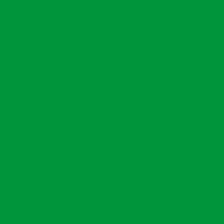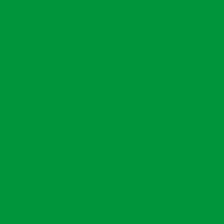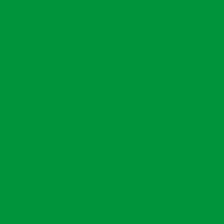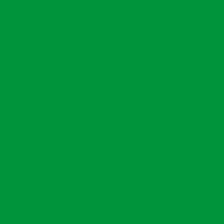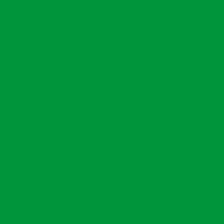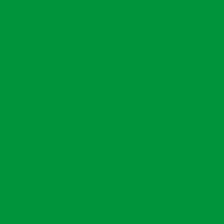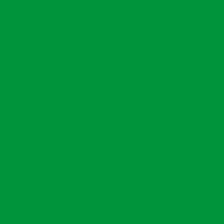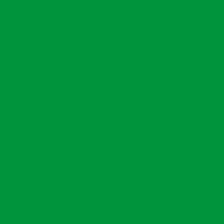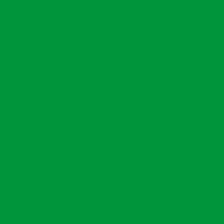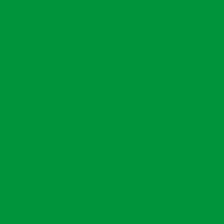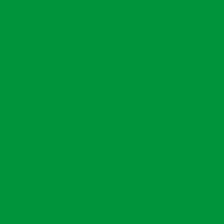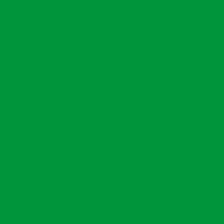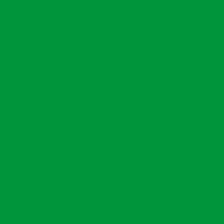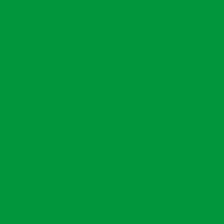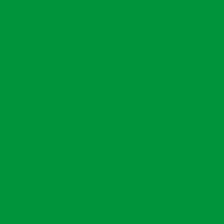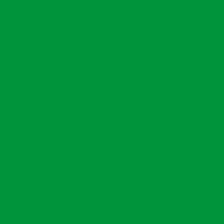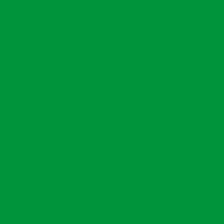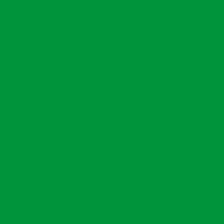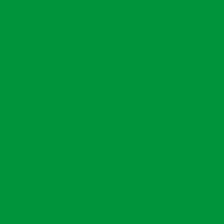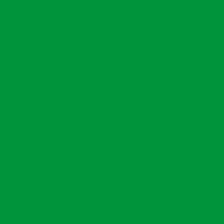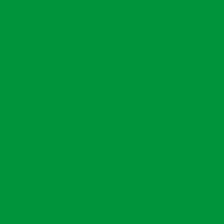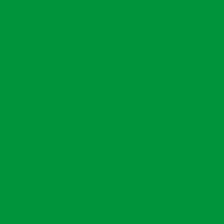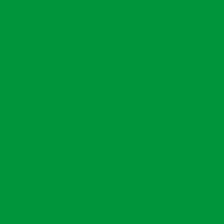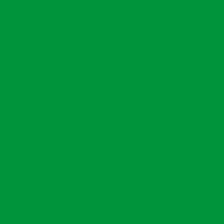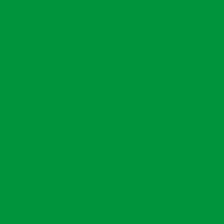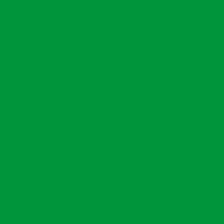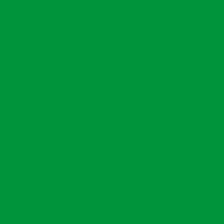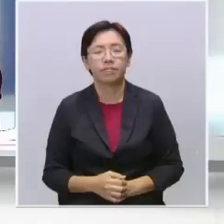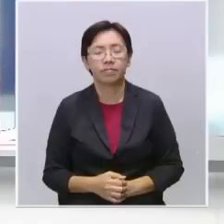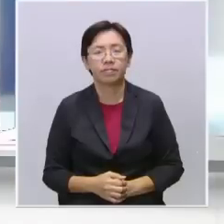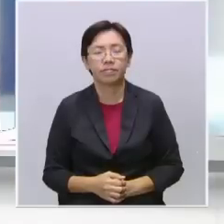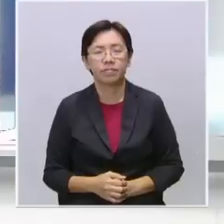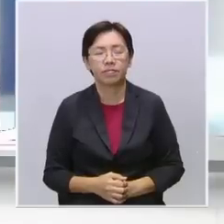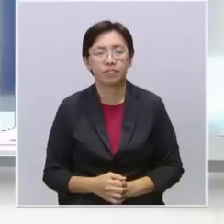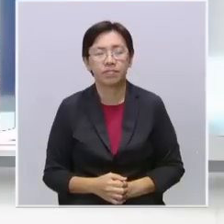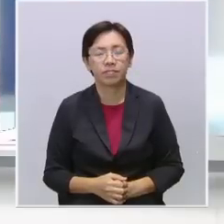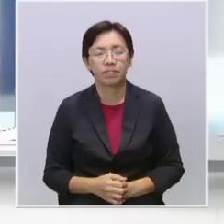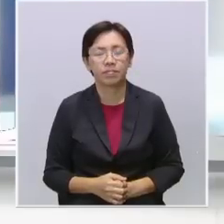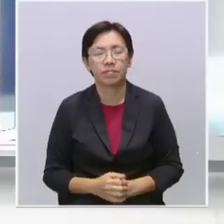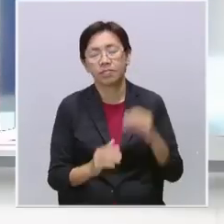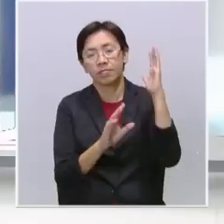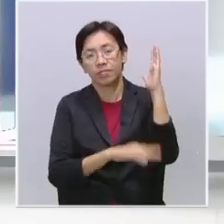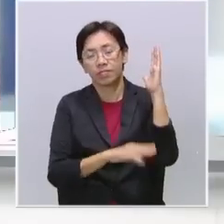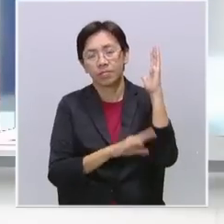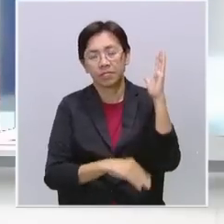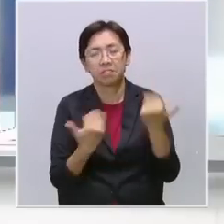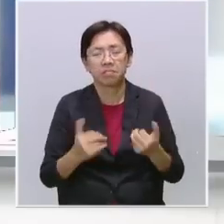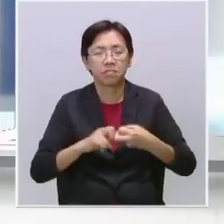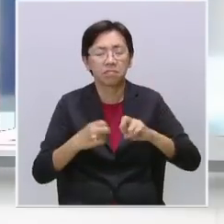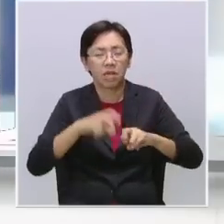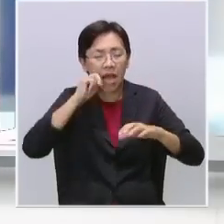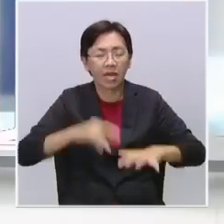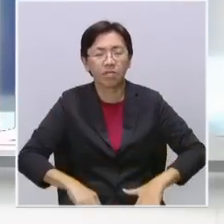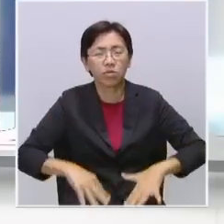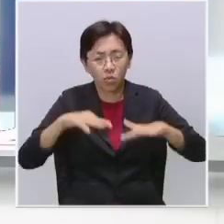สั่งง่ายส่งถึงที่เหมือนมี 7-11 ในมือคุณ 7 Delivery ในหลายจังหวัดพื้นที่ทางตอนใต้นะคะที่ตอนนี้กำลังประสบอุ